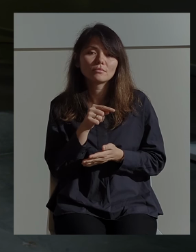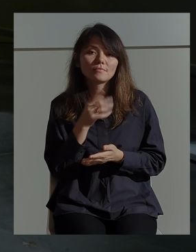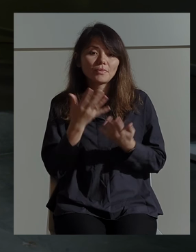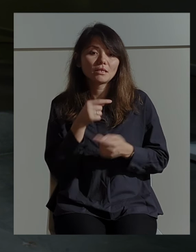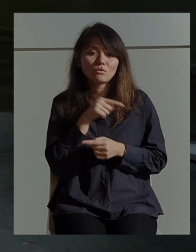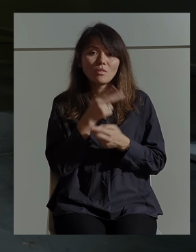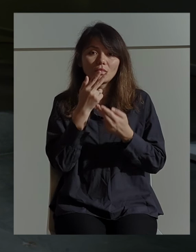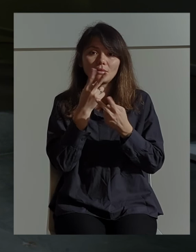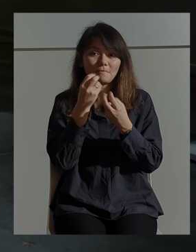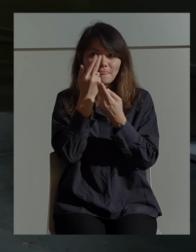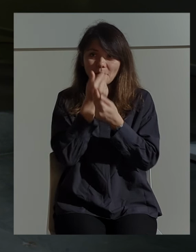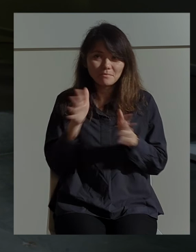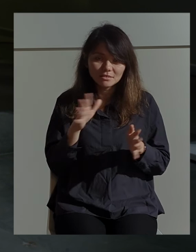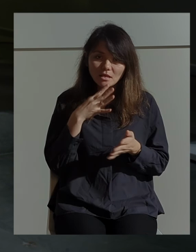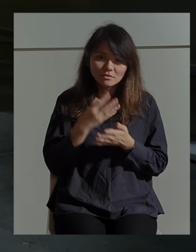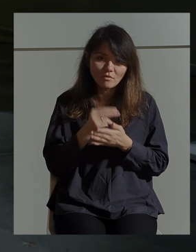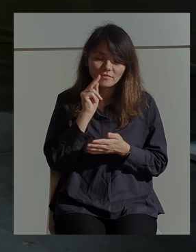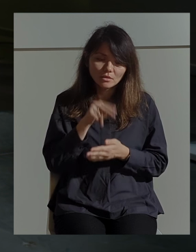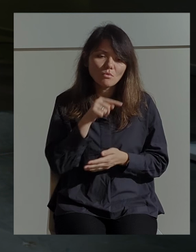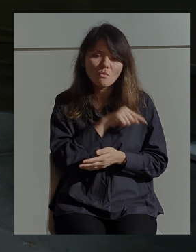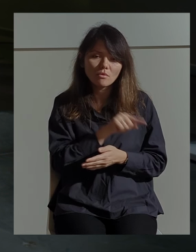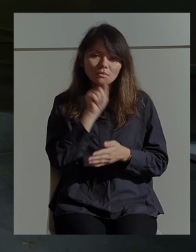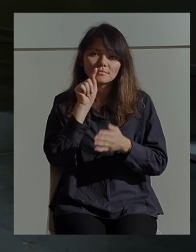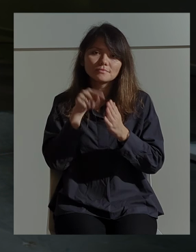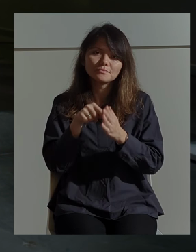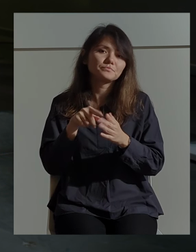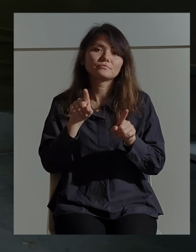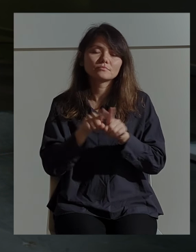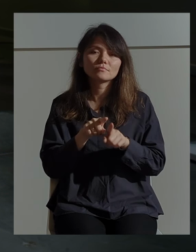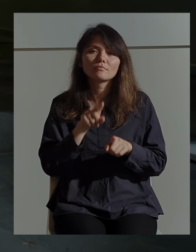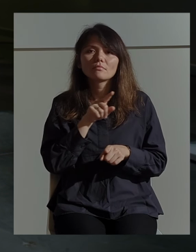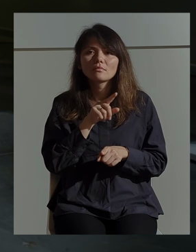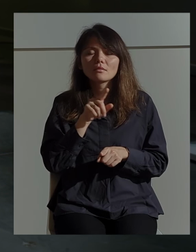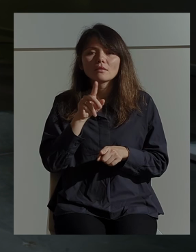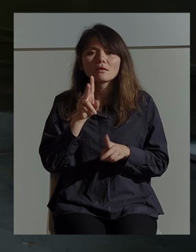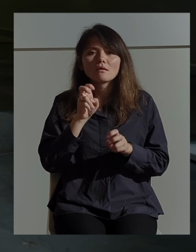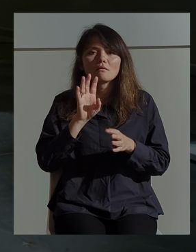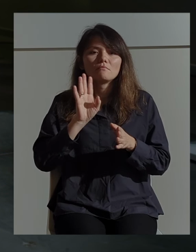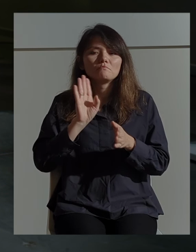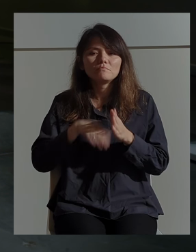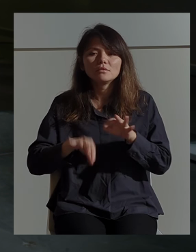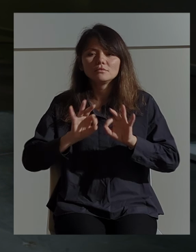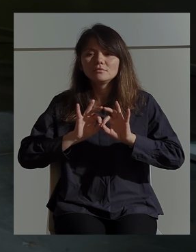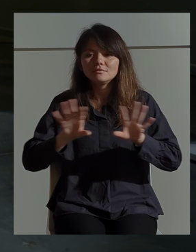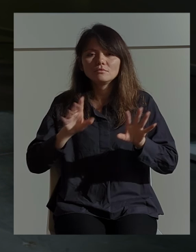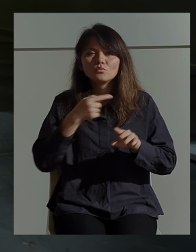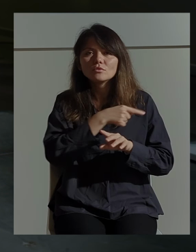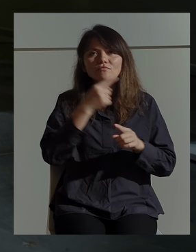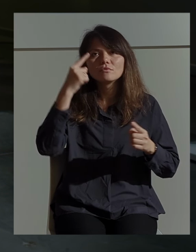признает не признает свою вину окажется в апофеоз беспочвенности та картина мира которая была у него что например